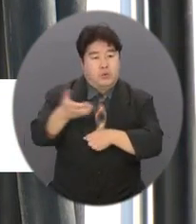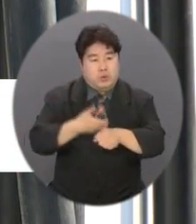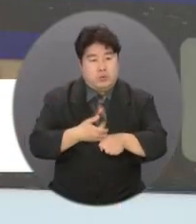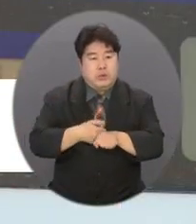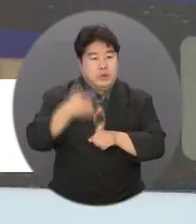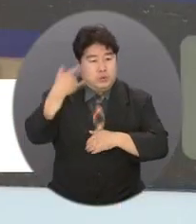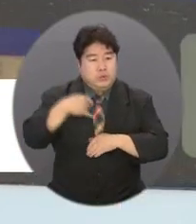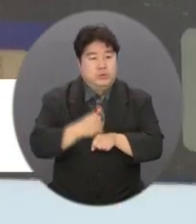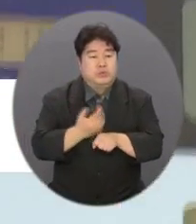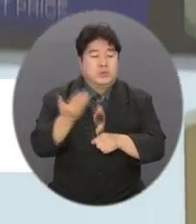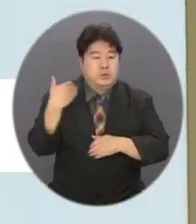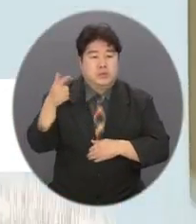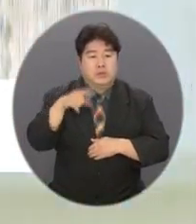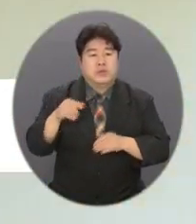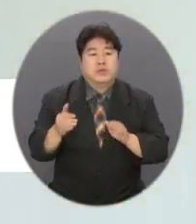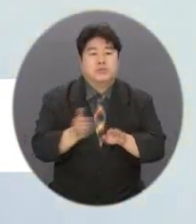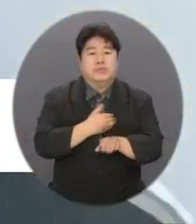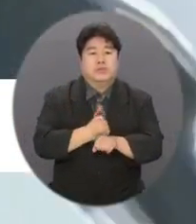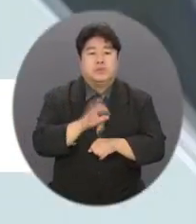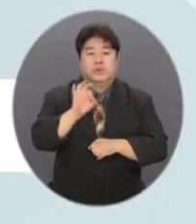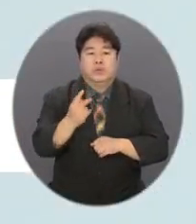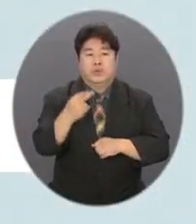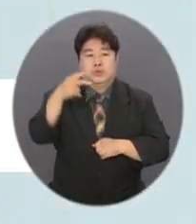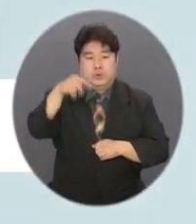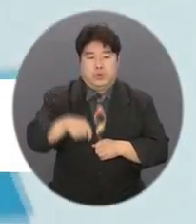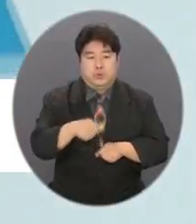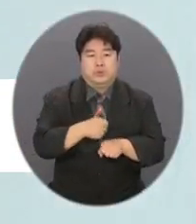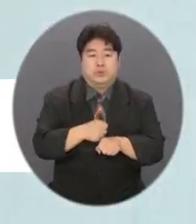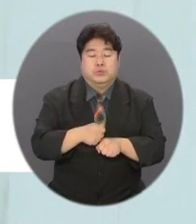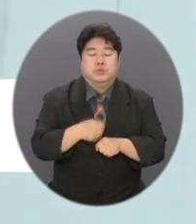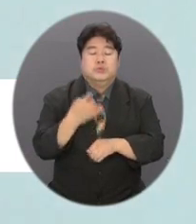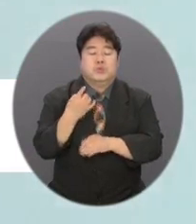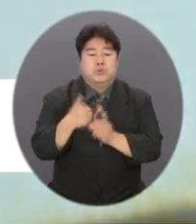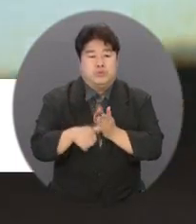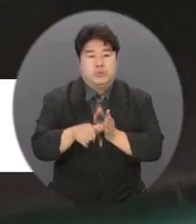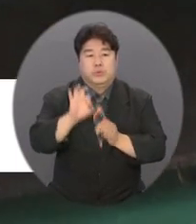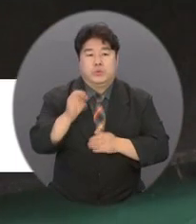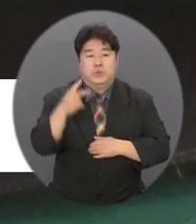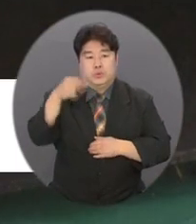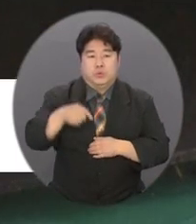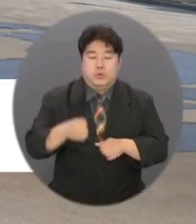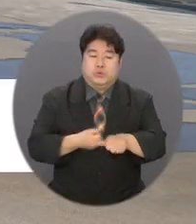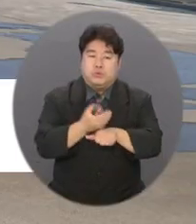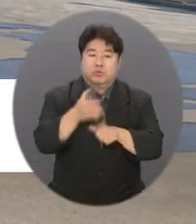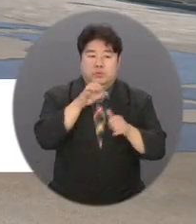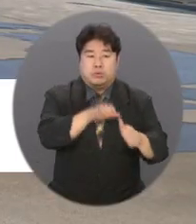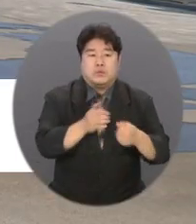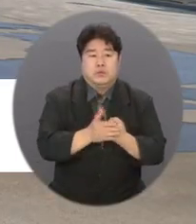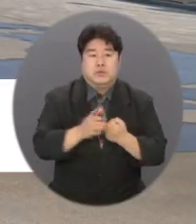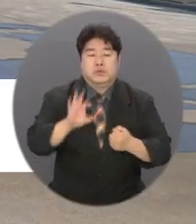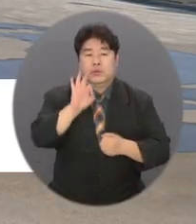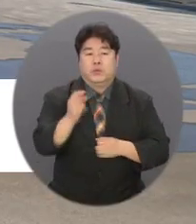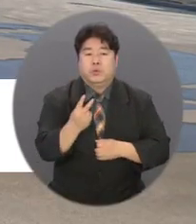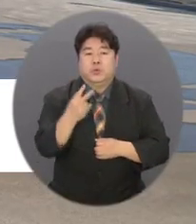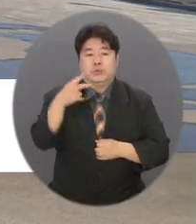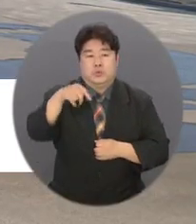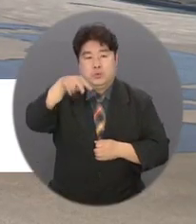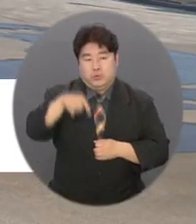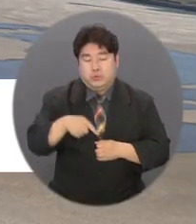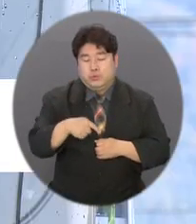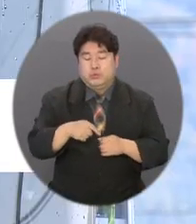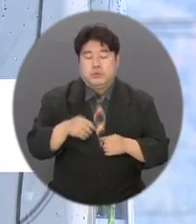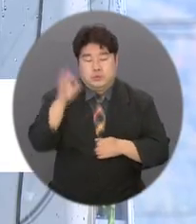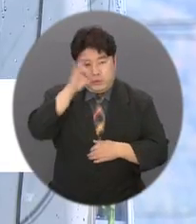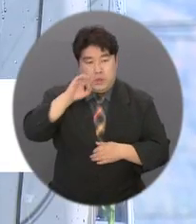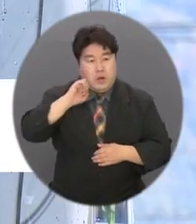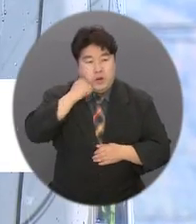중국 당국의 지난달부터 요 소수의 월 여인 요소의 수출을 제안 했기 때문 요소수 구하기가 어려워지자